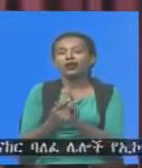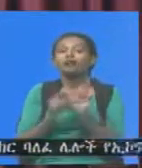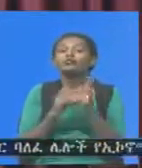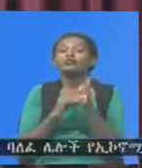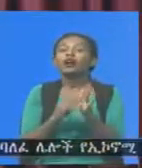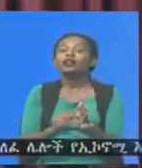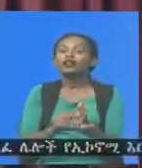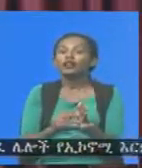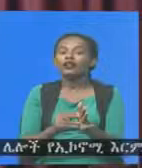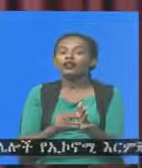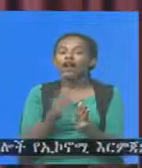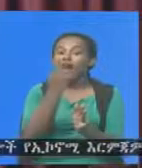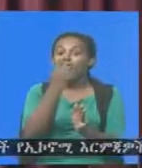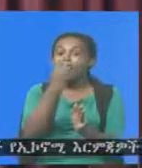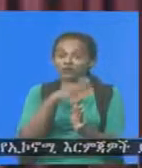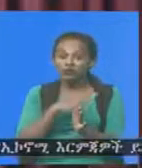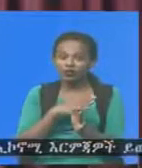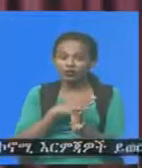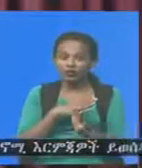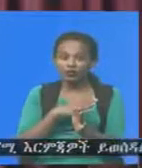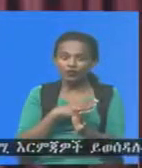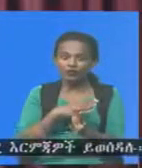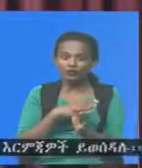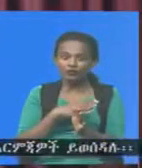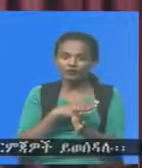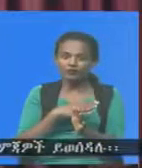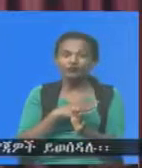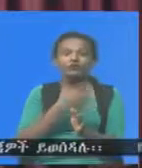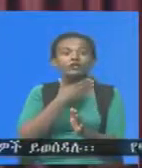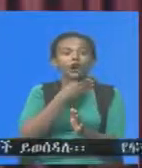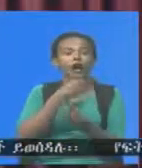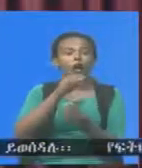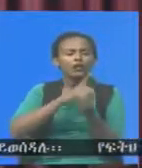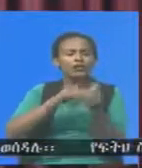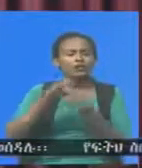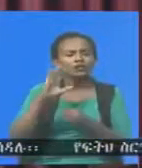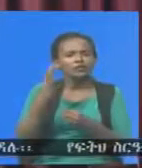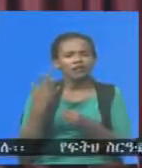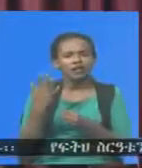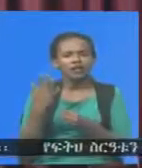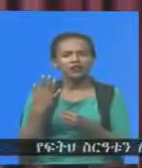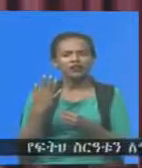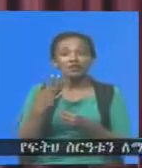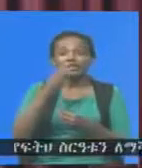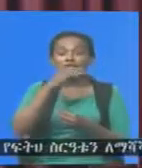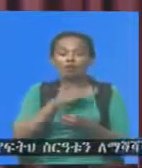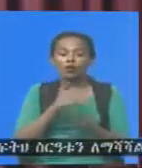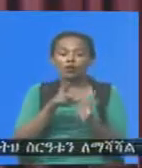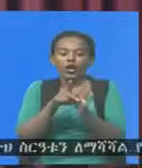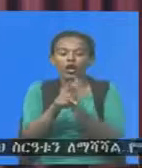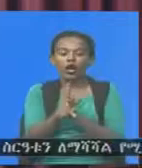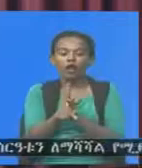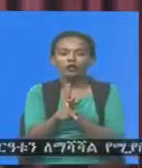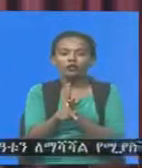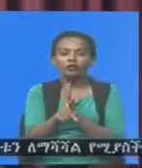ለምሳሌ አንድ ሰው በአማራ ክልል ይመስለኛል ሰው ገለሃል